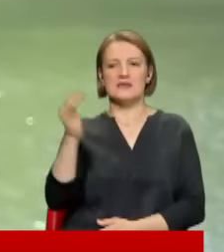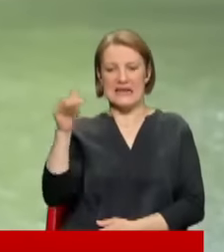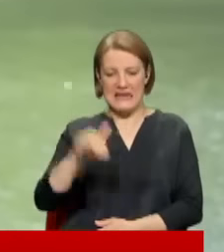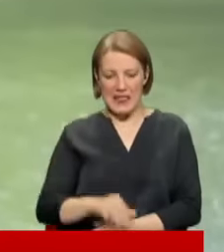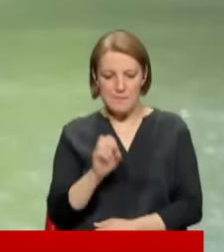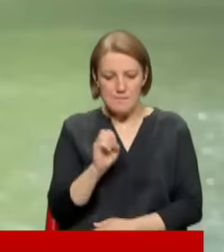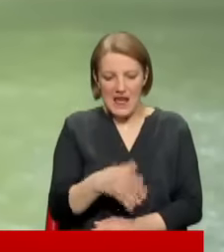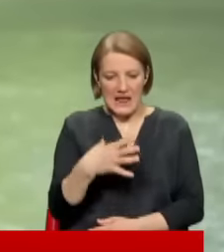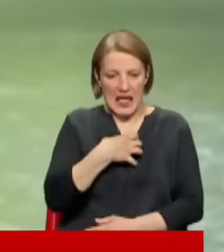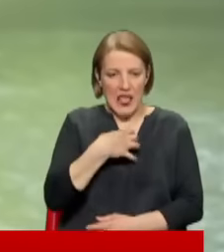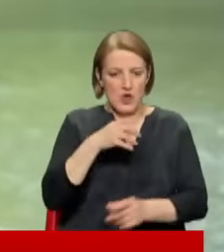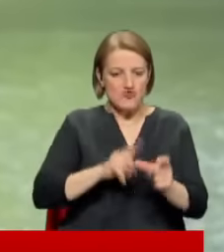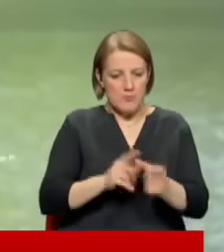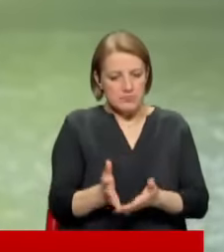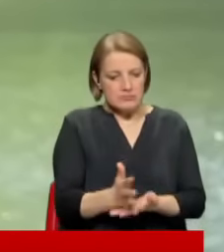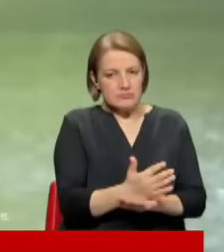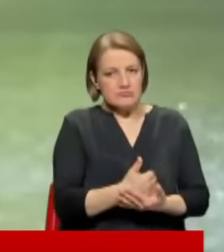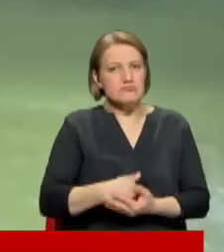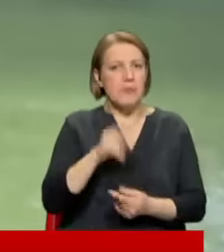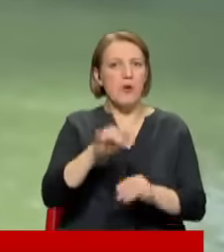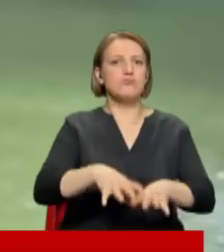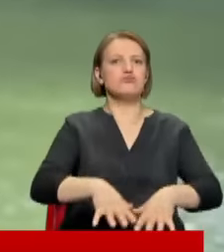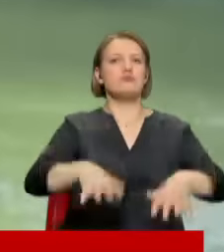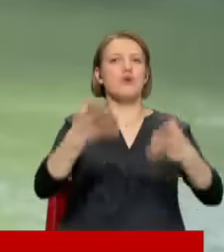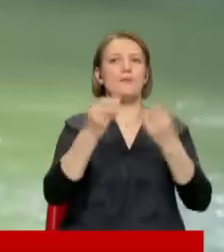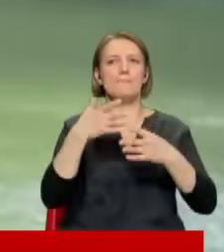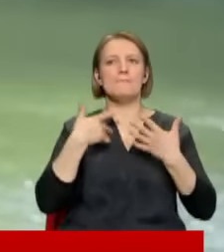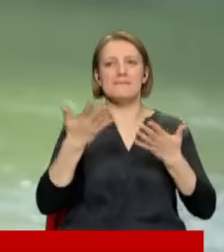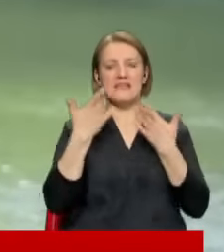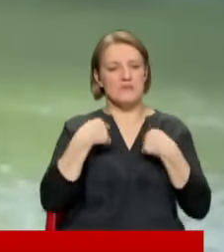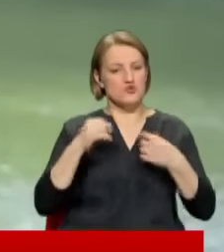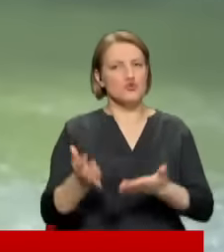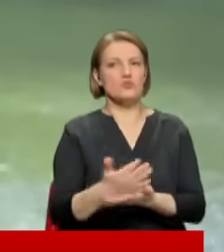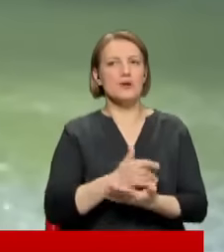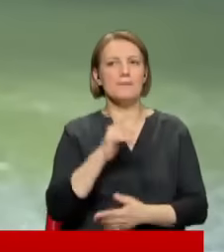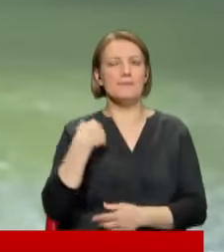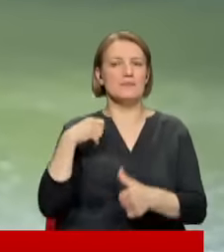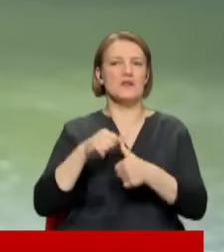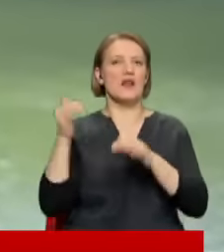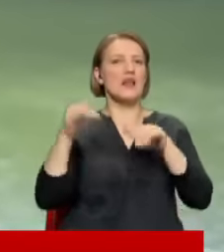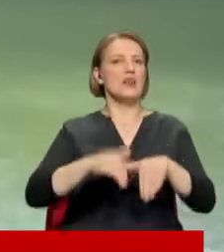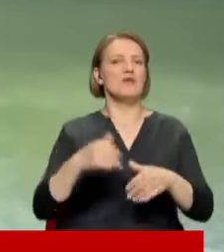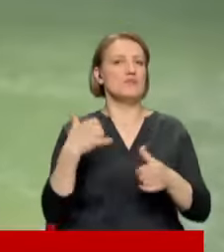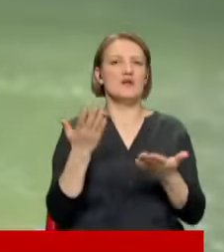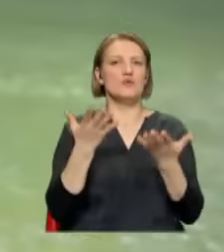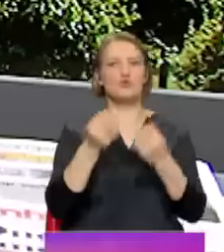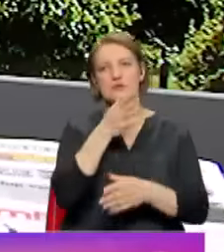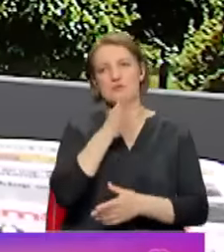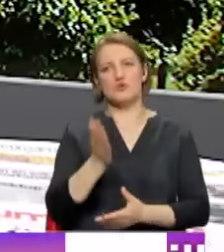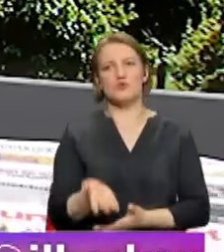geldiği bıraktığı çöpü toplasa hani böyle bir birikim olmaz. Biz mesela bugün toplayacağız ama bir dahaki geldiğimizde nasıl olur bilmiyorum.